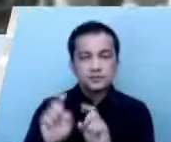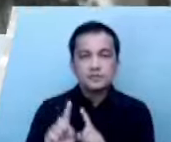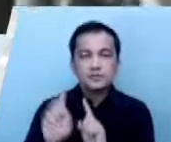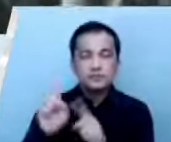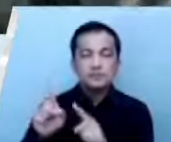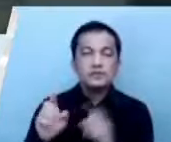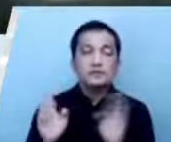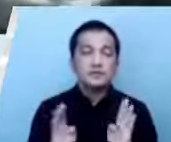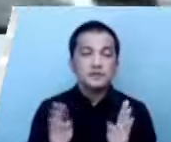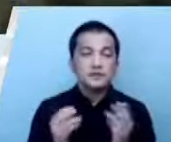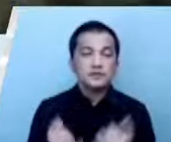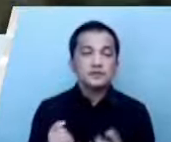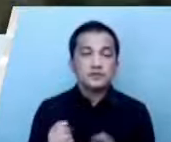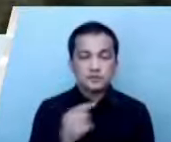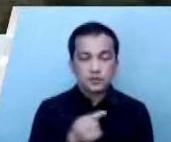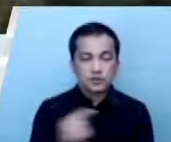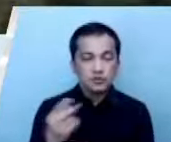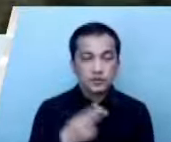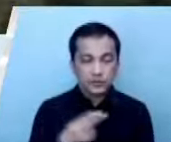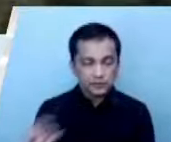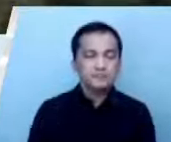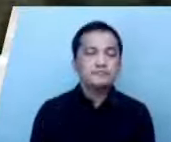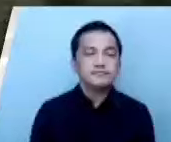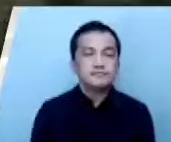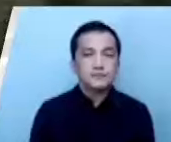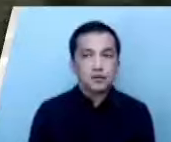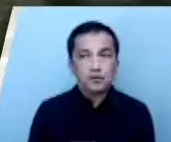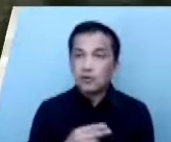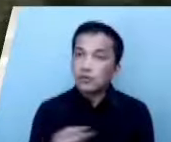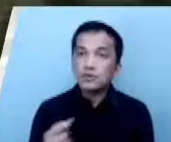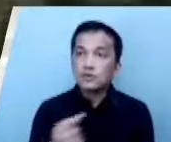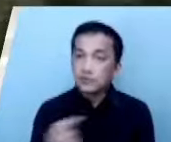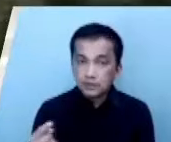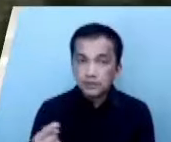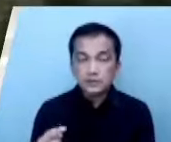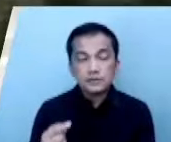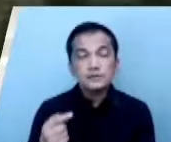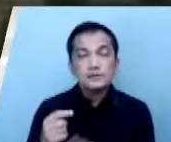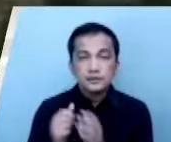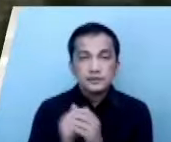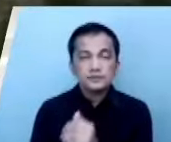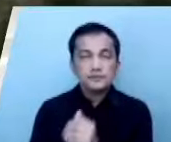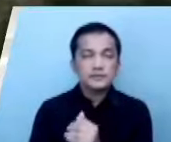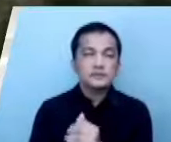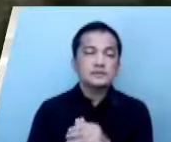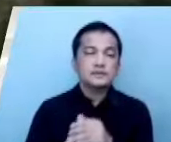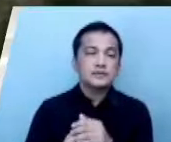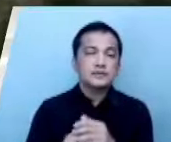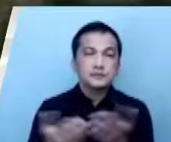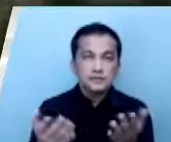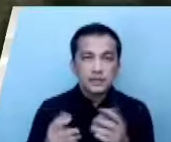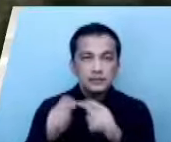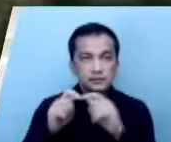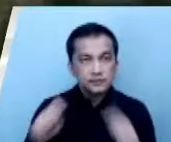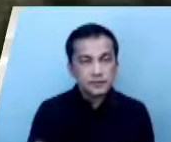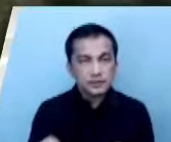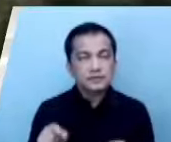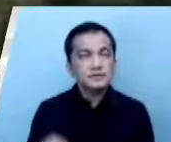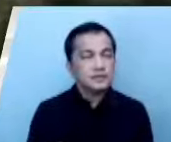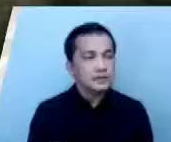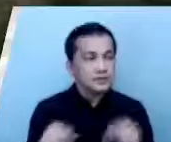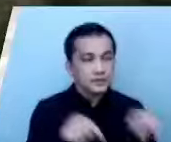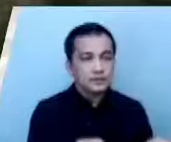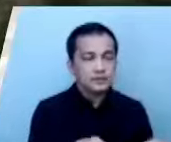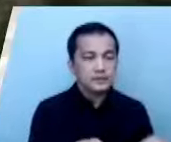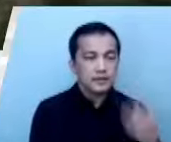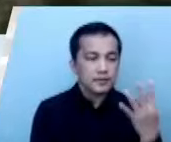ngayong Holy Week break. Siyempre, Holy Week na, places of worship, sa may terminals, and then ito sa apat or